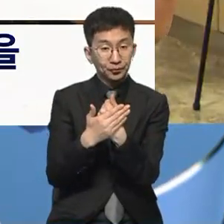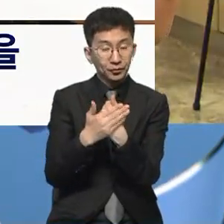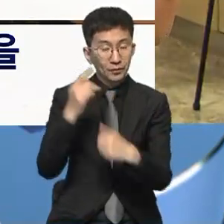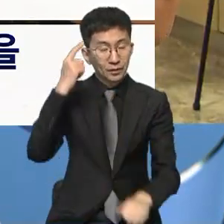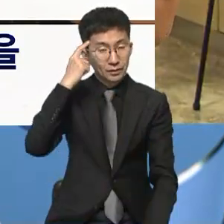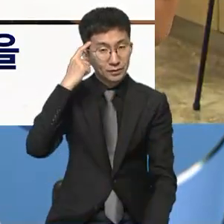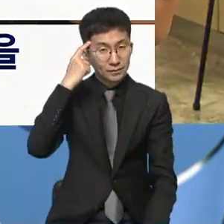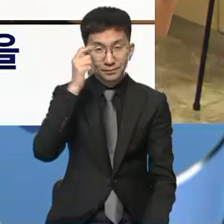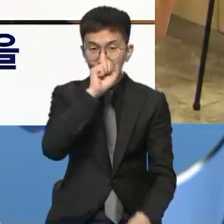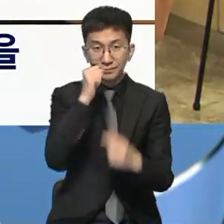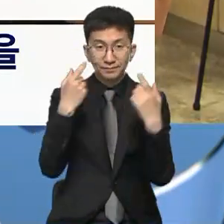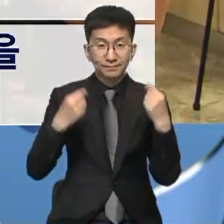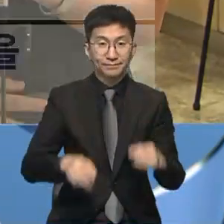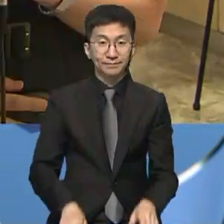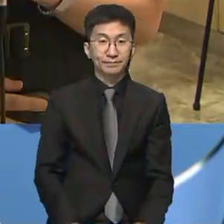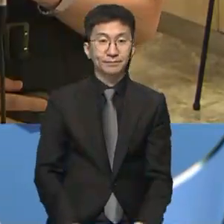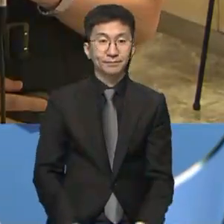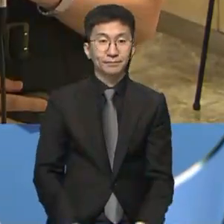모색하면서